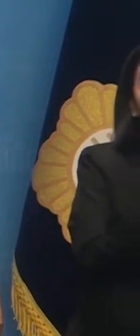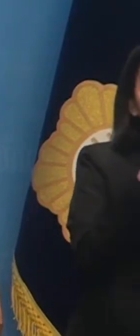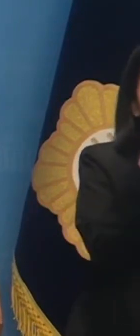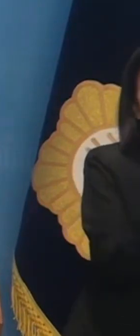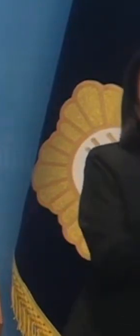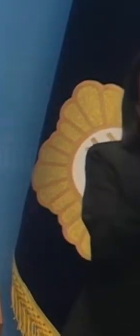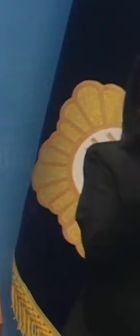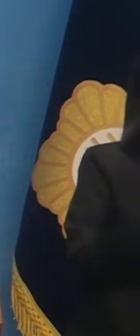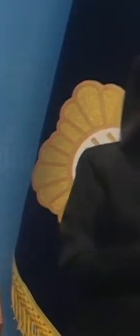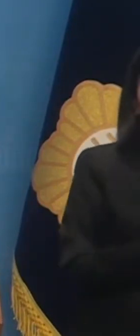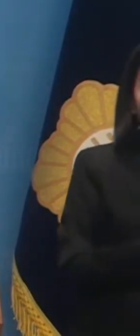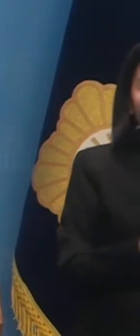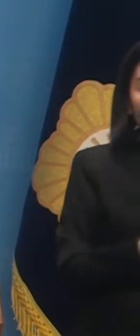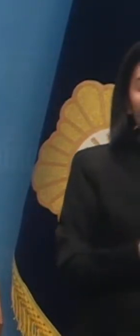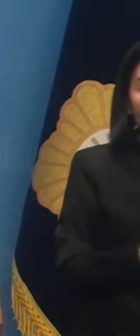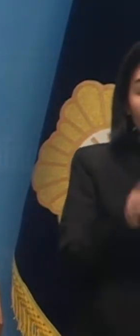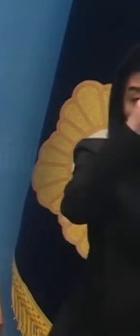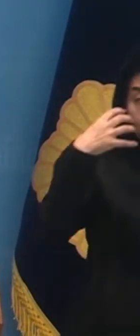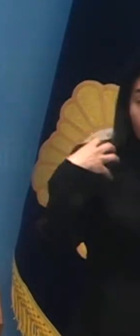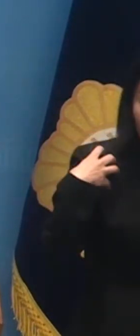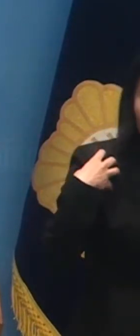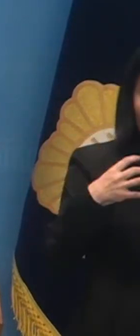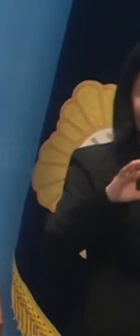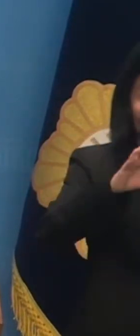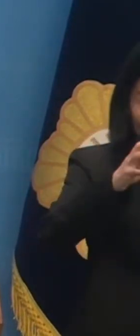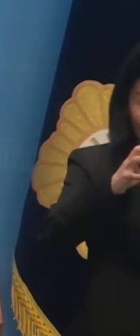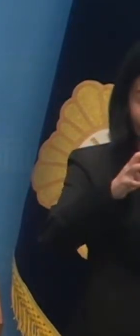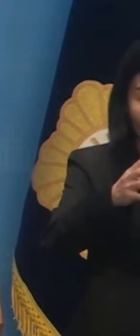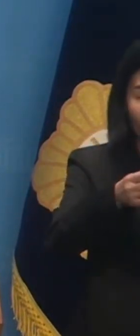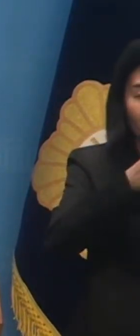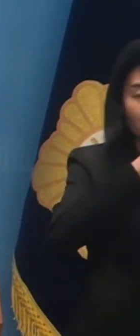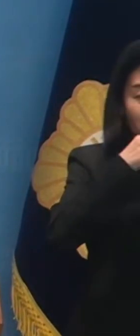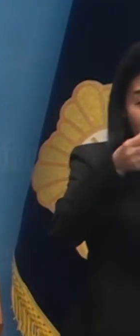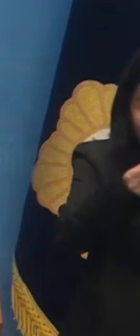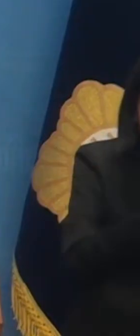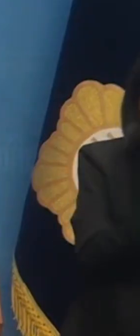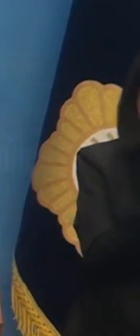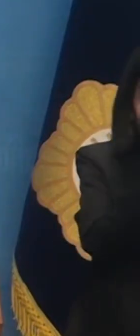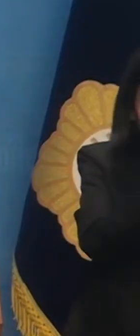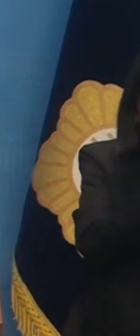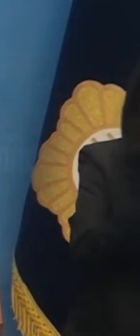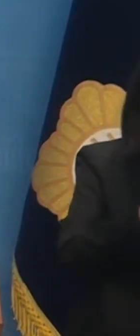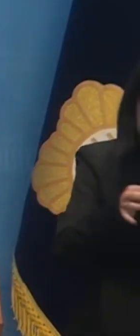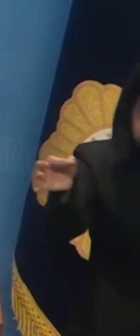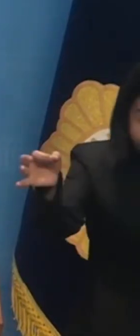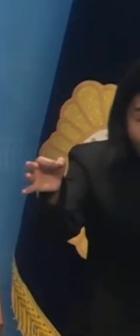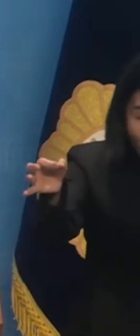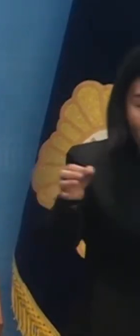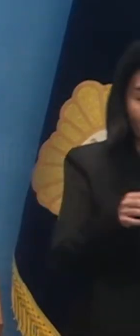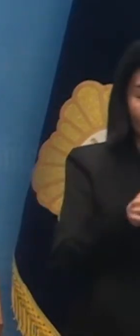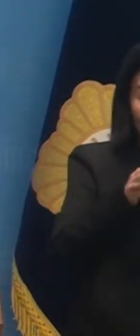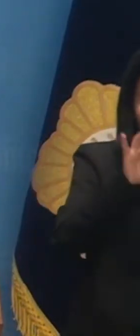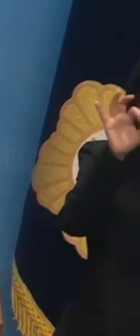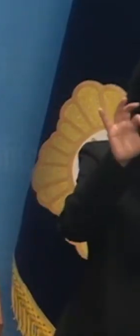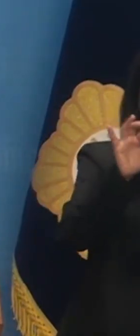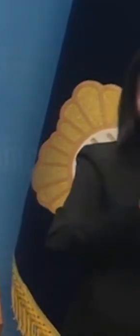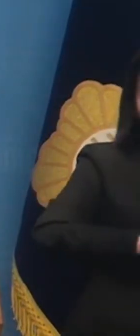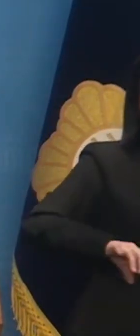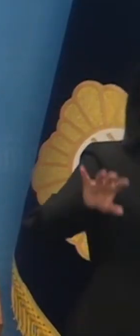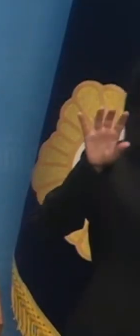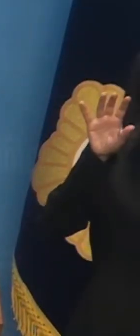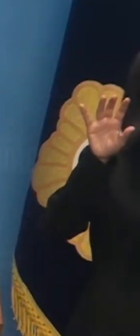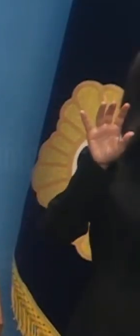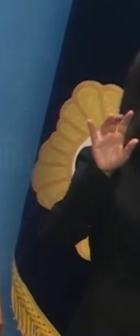마지막으로 정부가 빚을 내서 재정 지출을 하면 마치 그 돈이 경제에서 유실된 돈인 것처럼